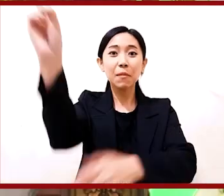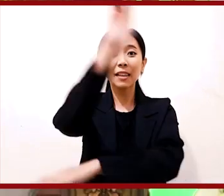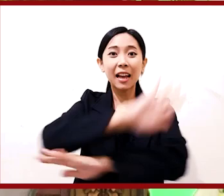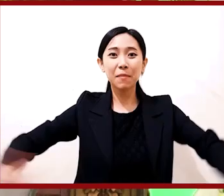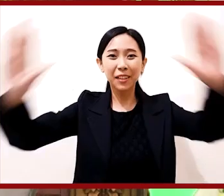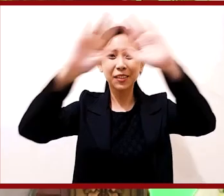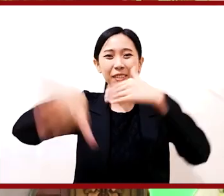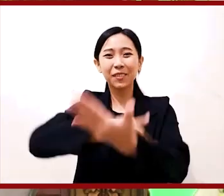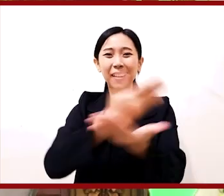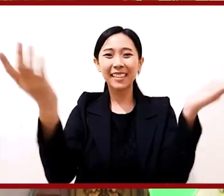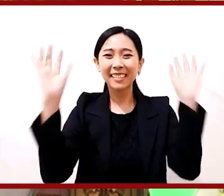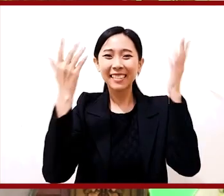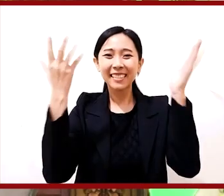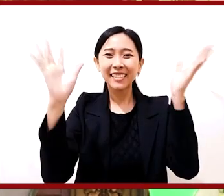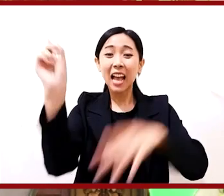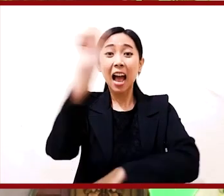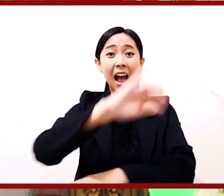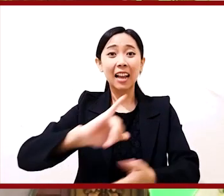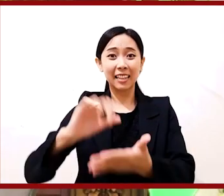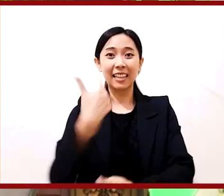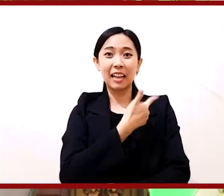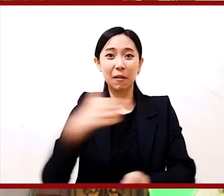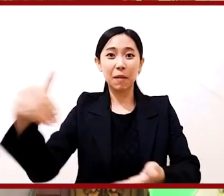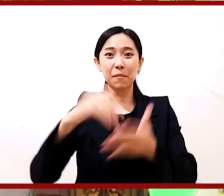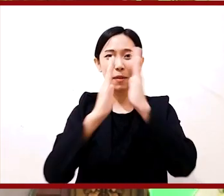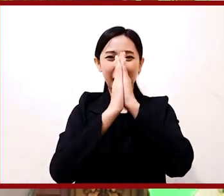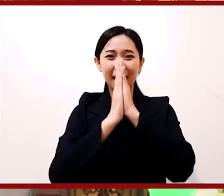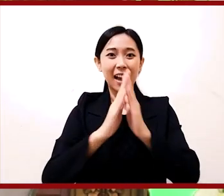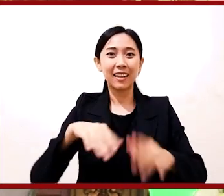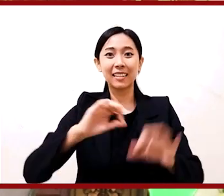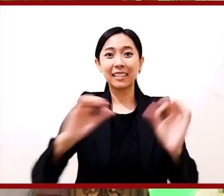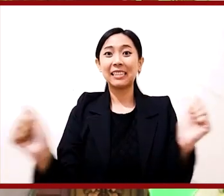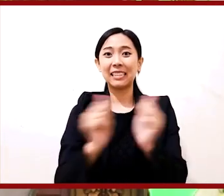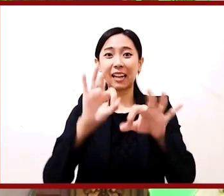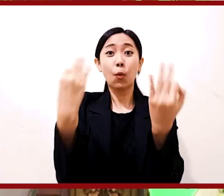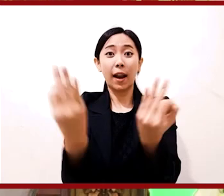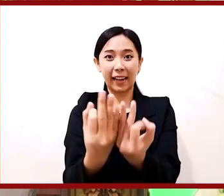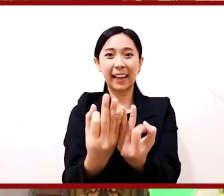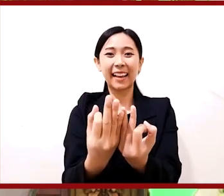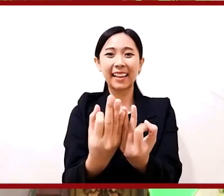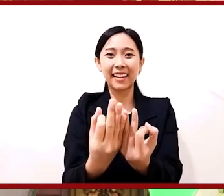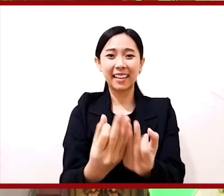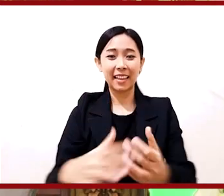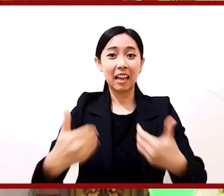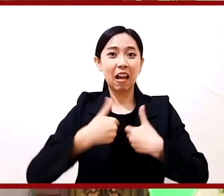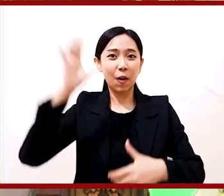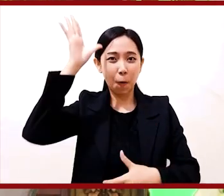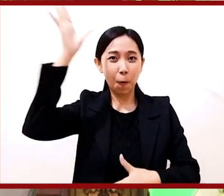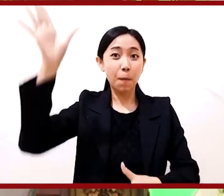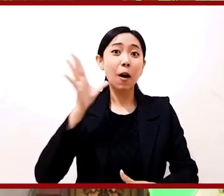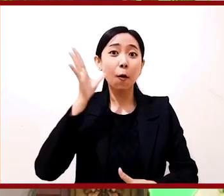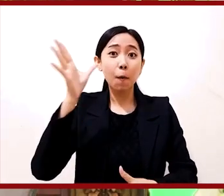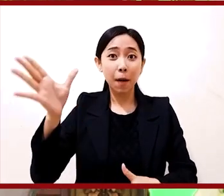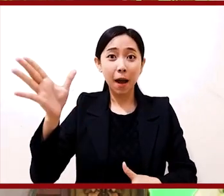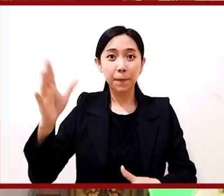Selamat hari Minggu semuanya. Hari ini kita kembali beribadah bersama-sama dengan anggota keluarga kita. Ada opa oma,